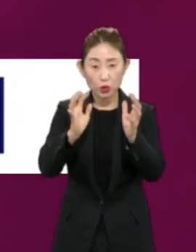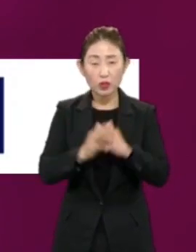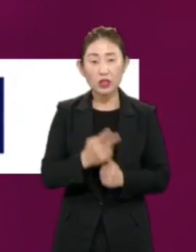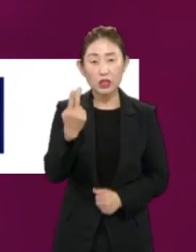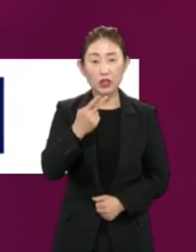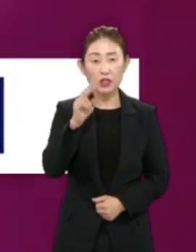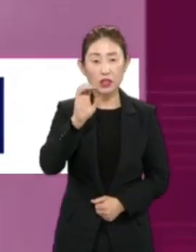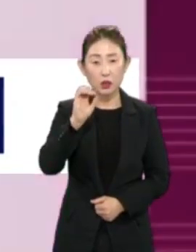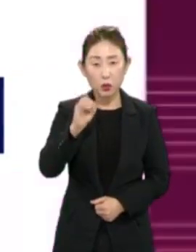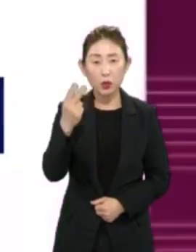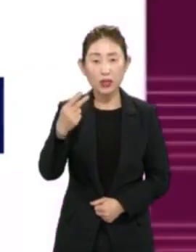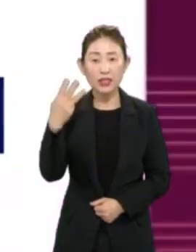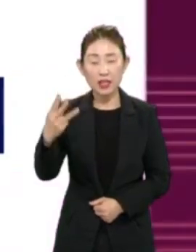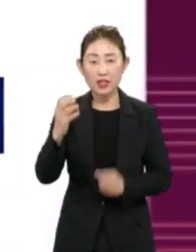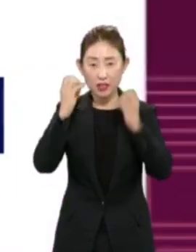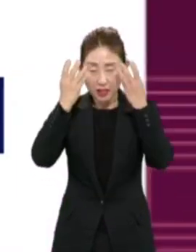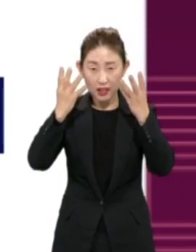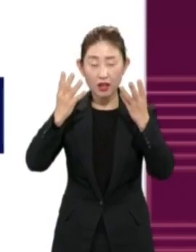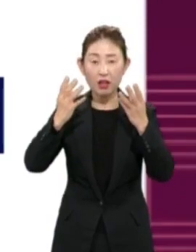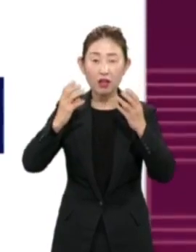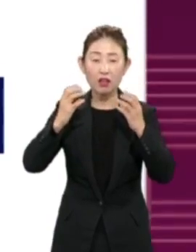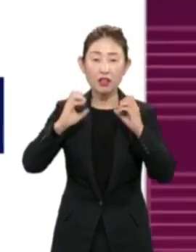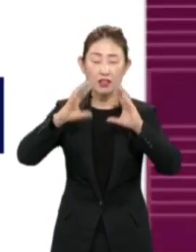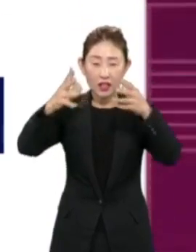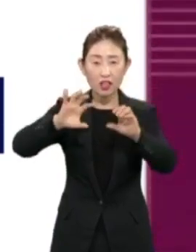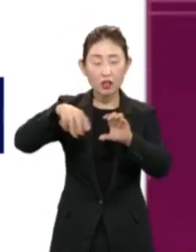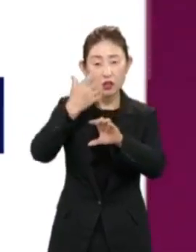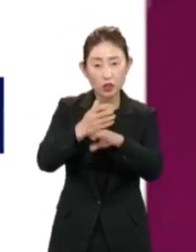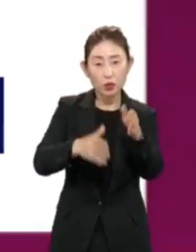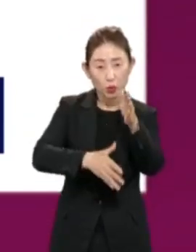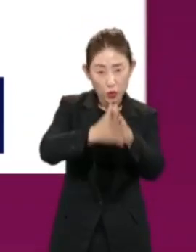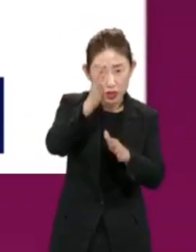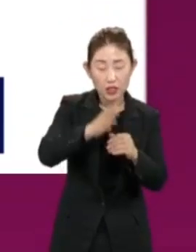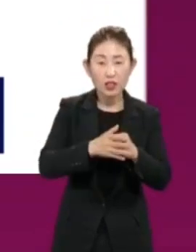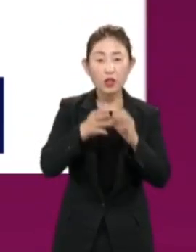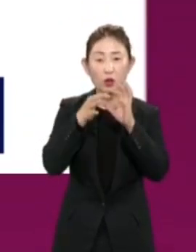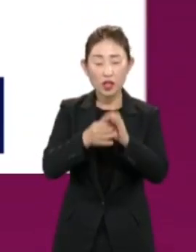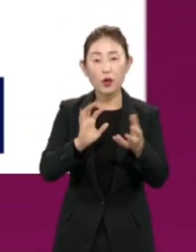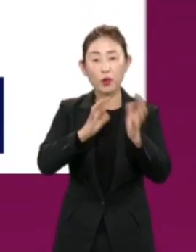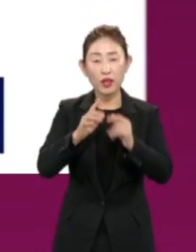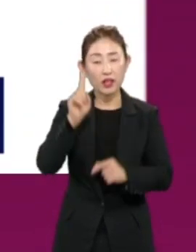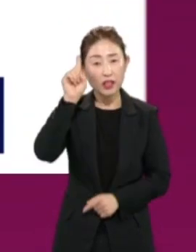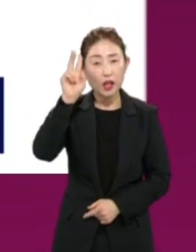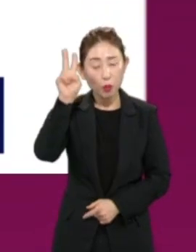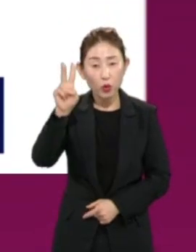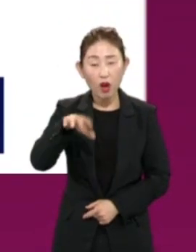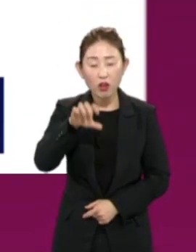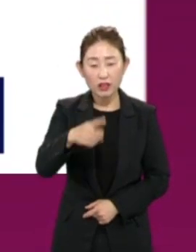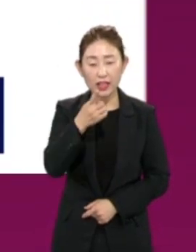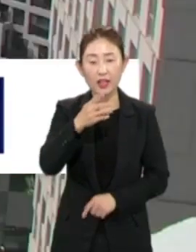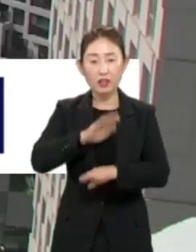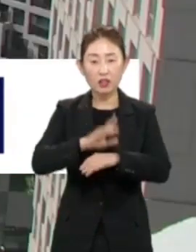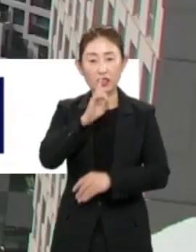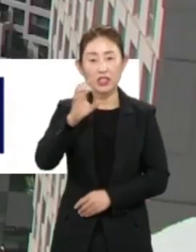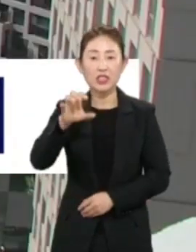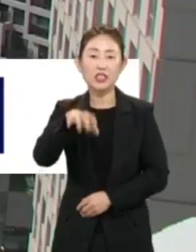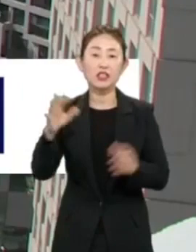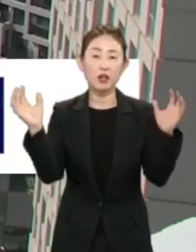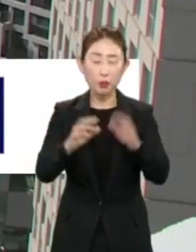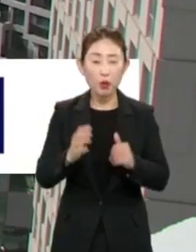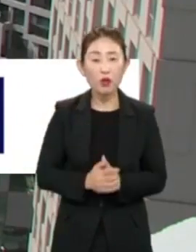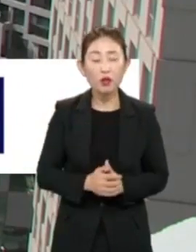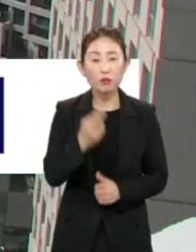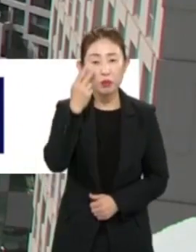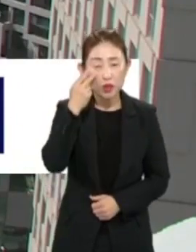2023 세계 혁신도시 포럼이 내일부터 이틀간 대전 컨벤션 센터에서 열립니다 이번 행사에는 미국 시애틀과 캐나다